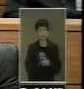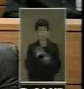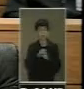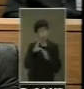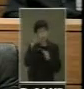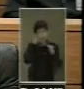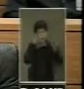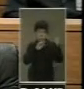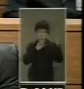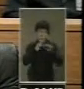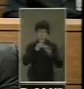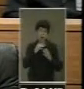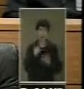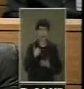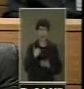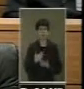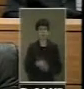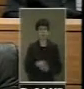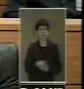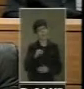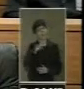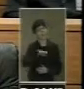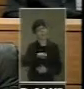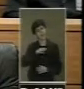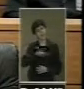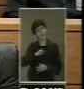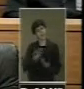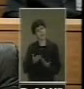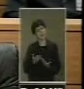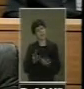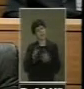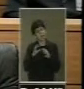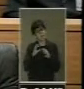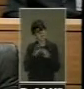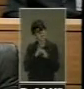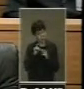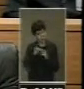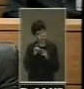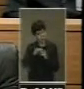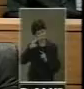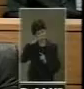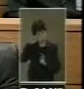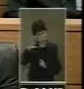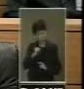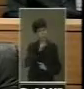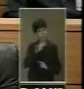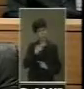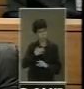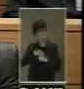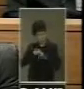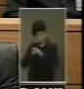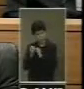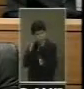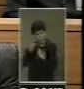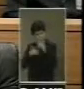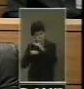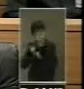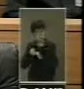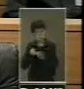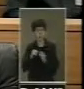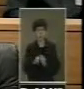ทธามันเจ็บปวดครับนี่คือเพลงปฏิวัติในสมัยที่เราหนีกันไปอยู่ในป่า